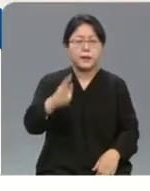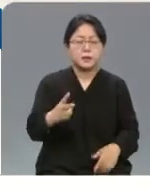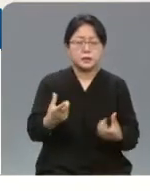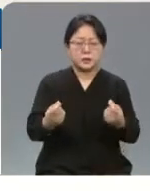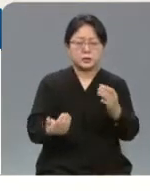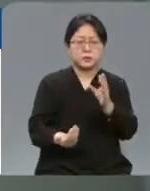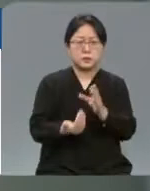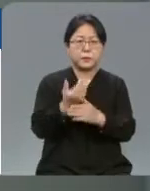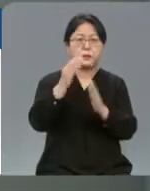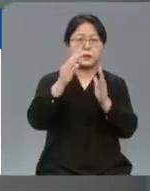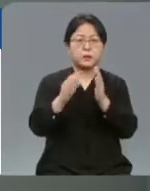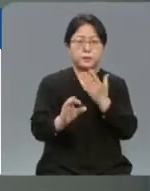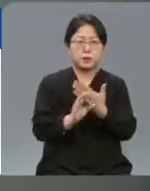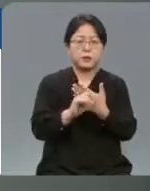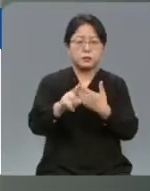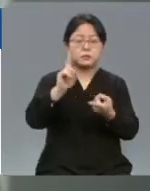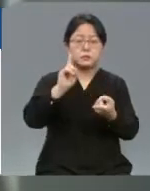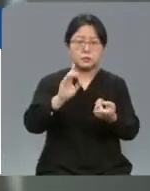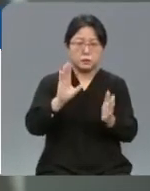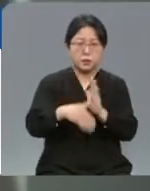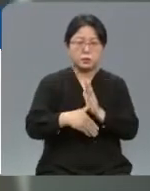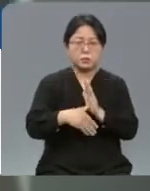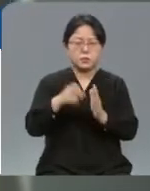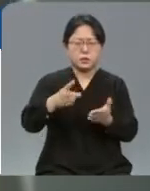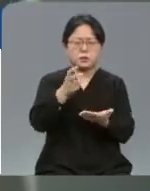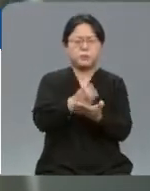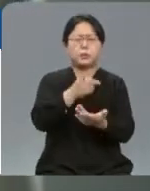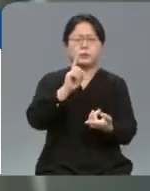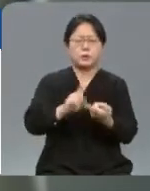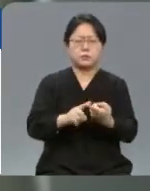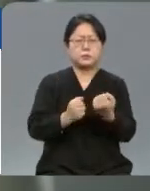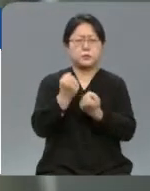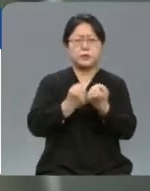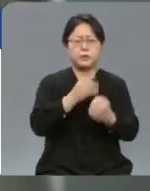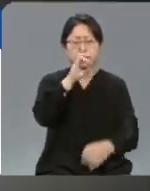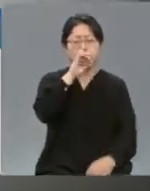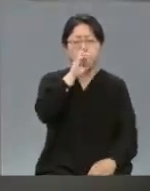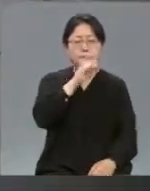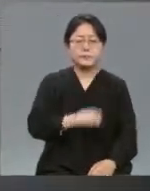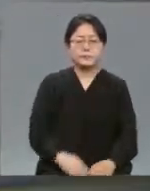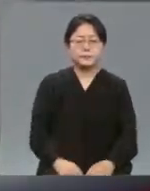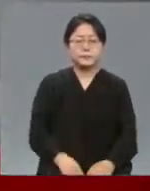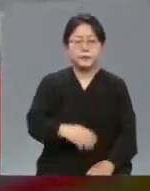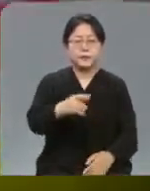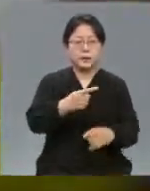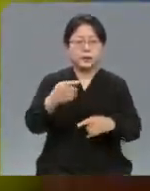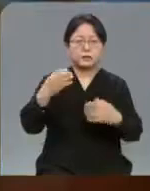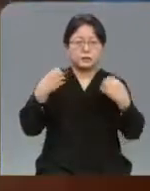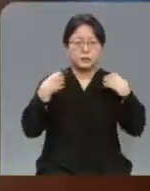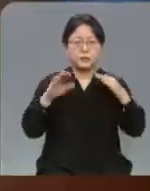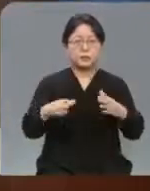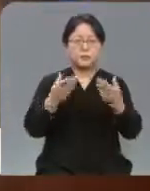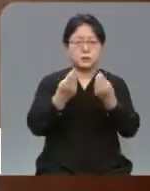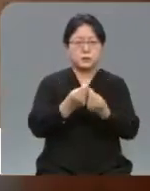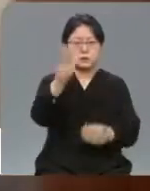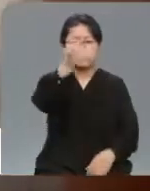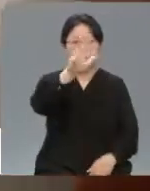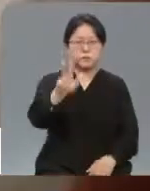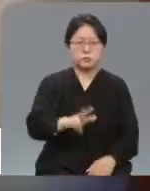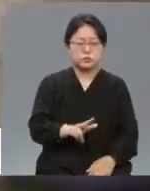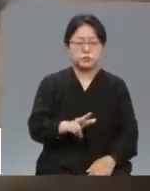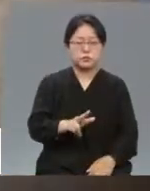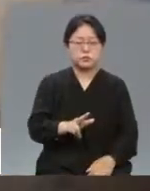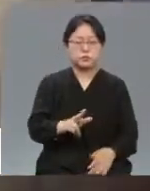이런 상황이 된다 하며 우리는 이 메뉴들이 있습니다 묶은 아버지만 되거든요 소방 점은 이번 사례를 전국 소방관서